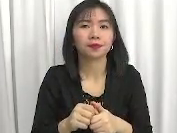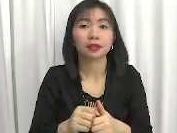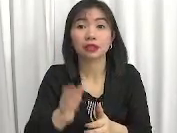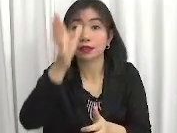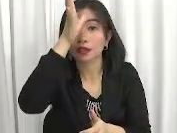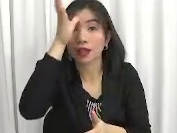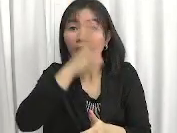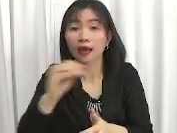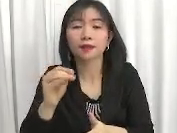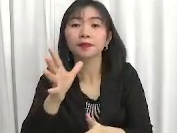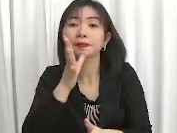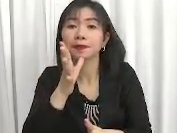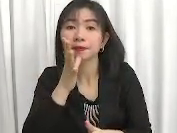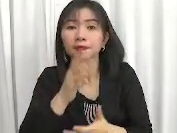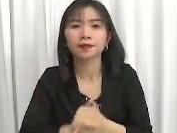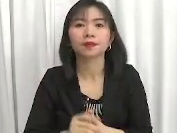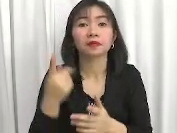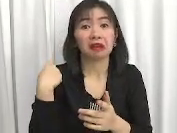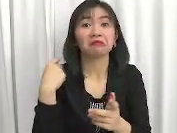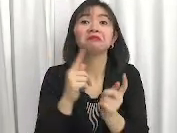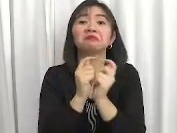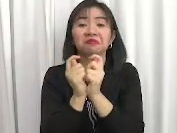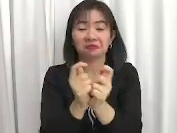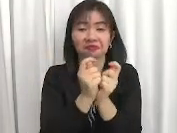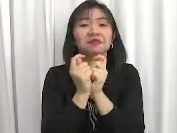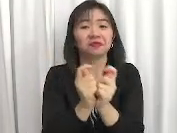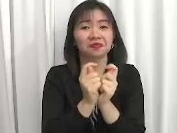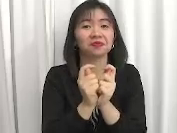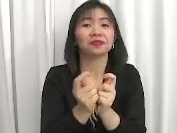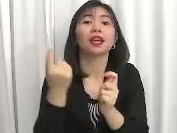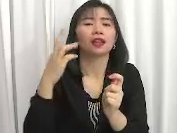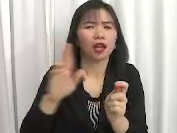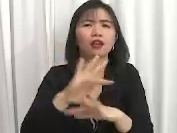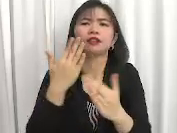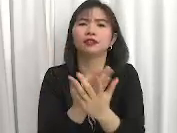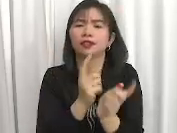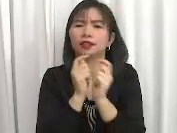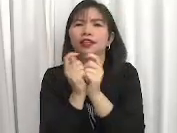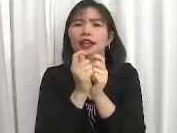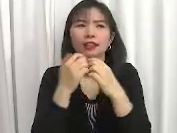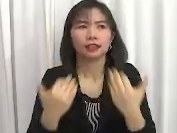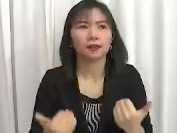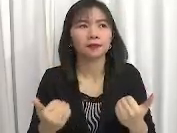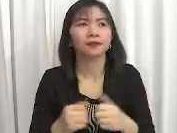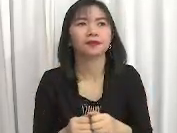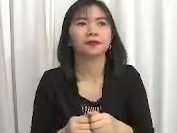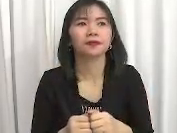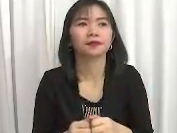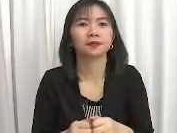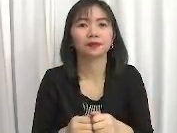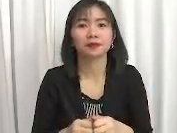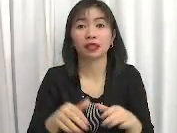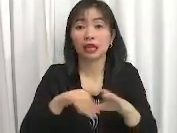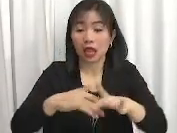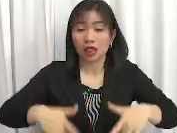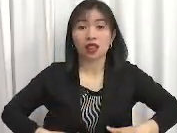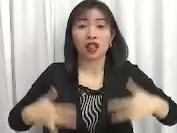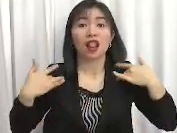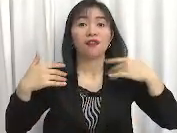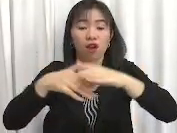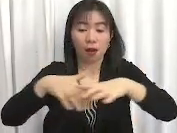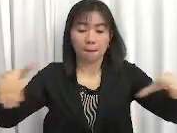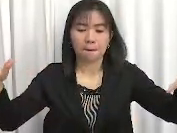tatay at ang nanay ay magkasama ngayon. Amen. Oo, alam mo, wow. sa buhay mag-asawa, Brother Rudy,